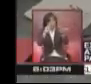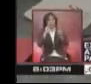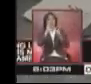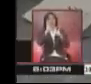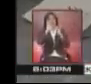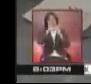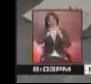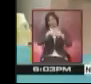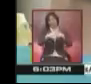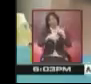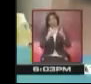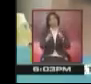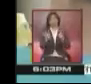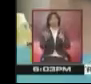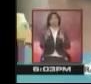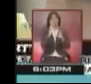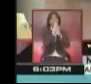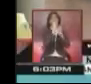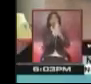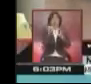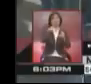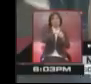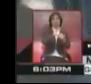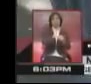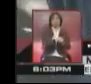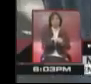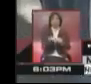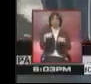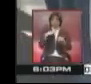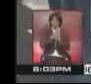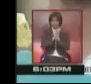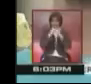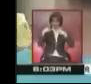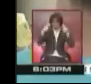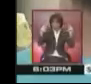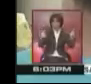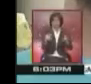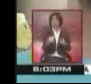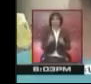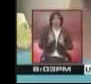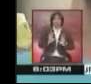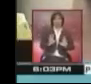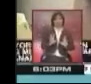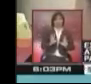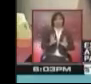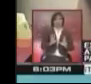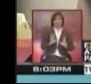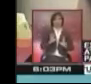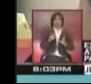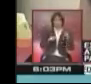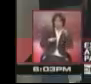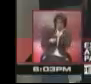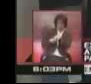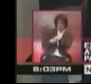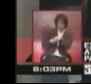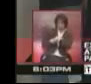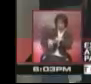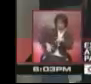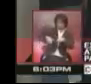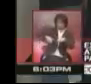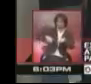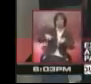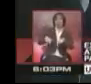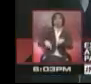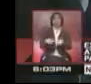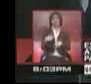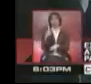bus. Sir, mahirap magpakabayan eh kasi ngayon eh. E nakakita namin may baril kaya hindi na kami na ganun. Sumubok pa eh.